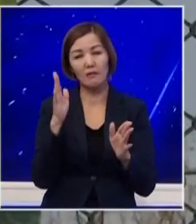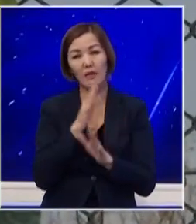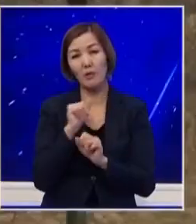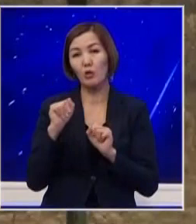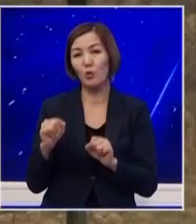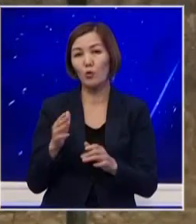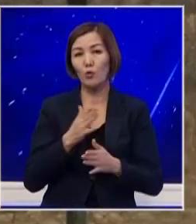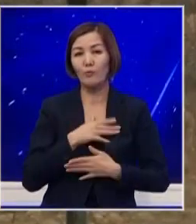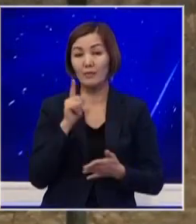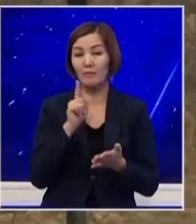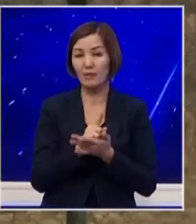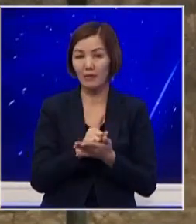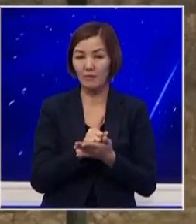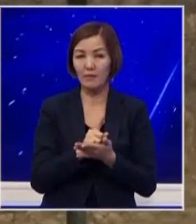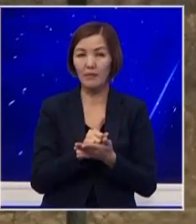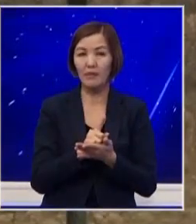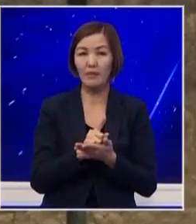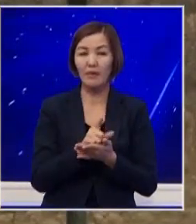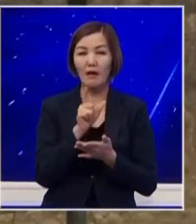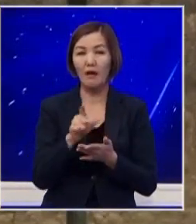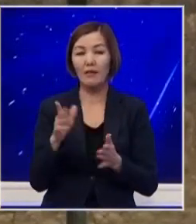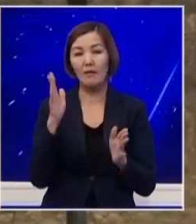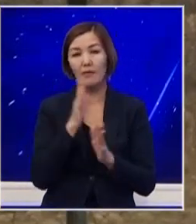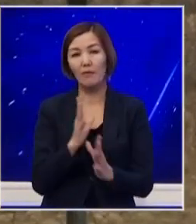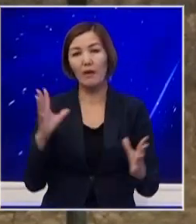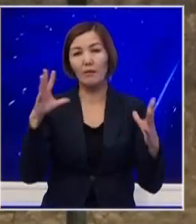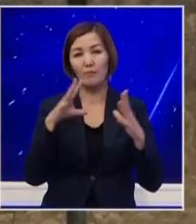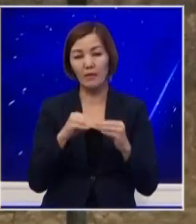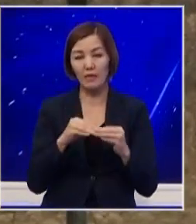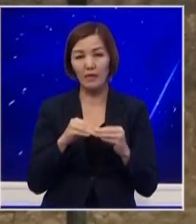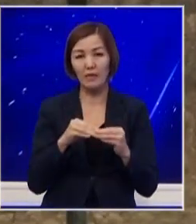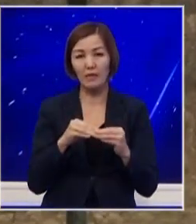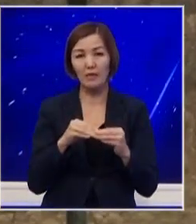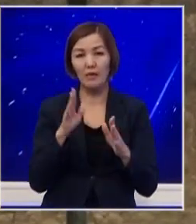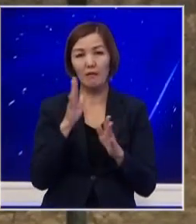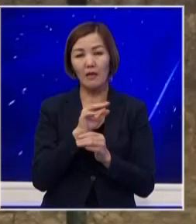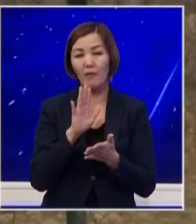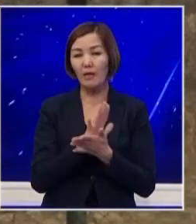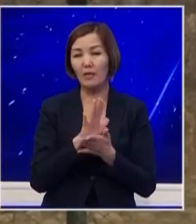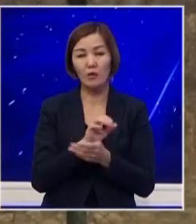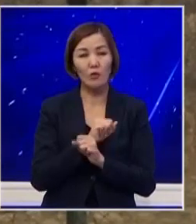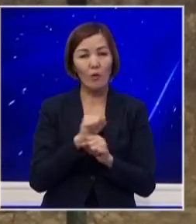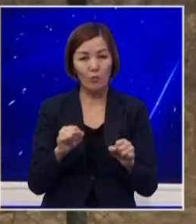қорғау біздің шартымыз. Адам мен табиғат егіз ұғым. Табиғатты ластамау керек.